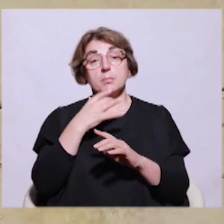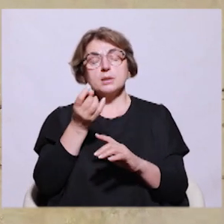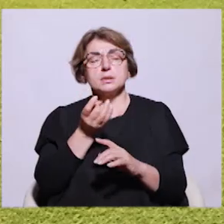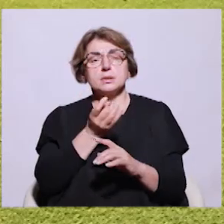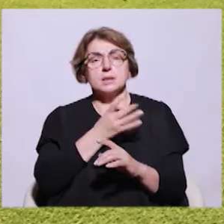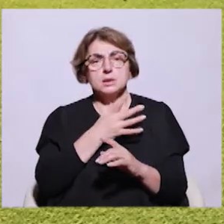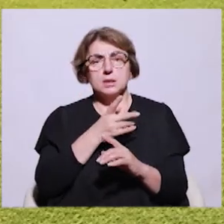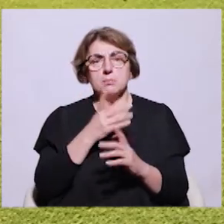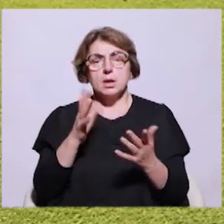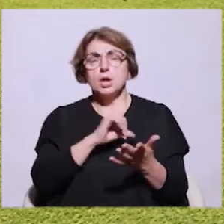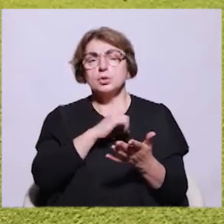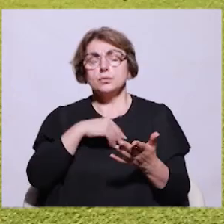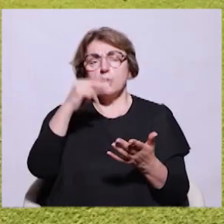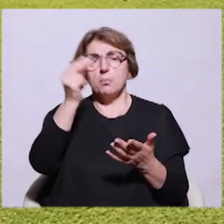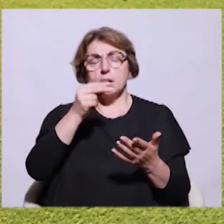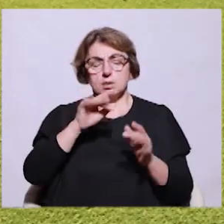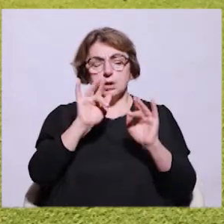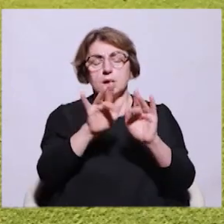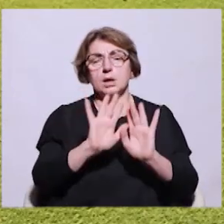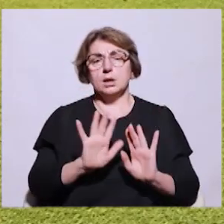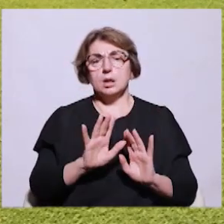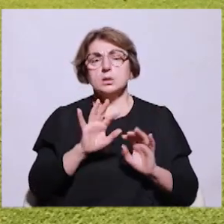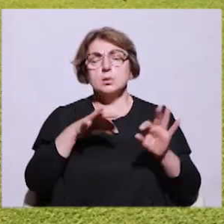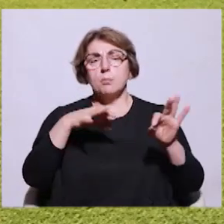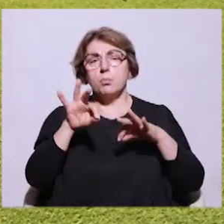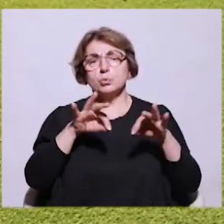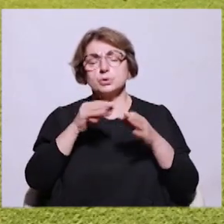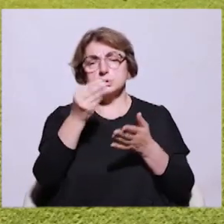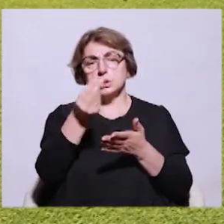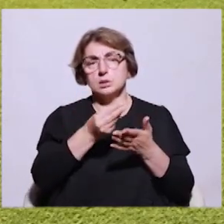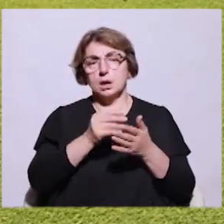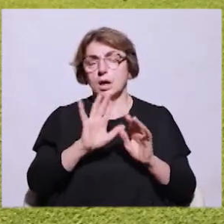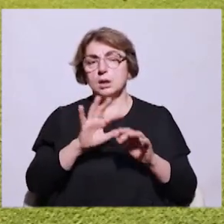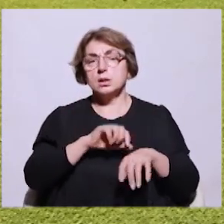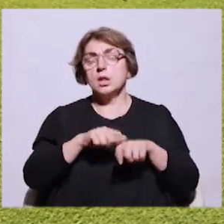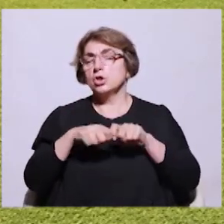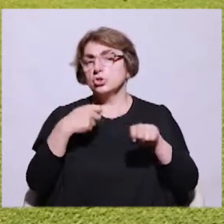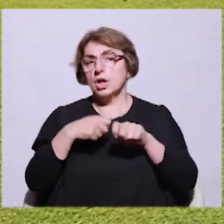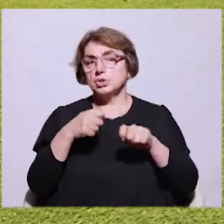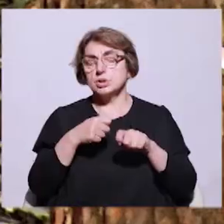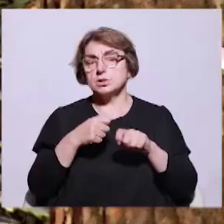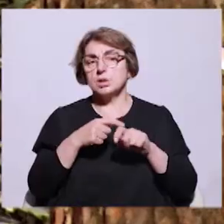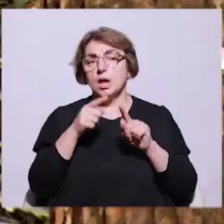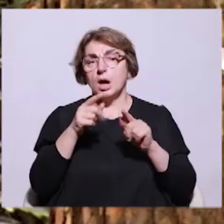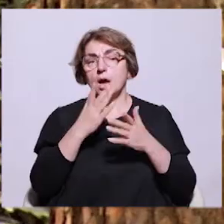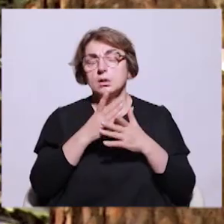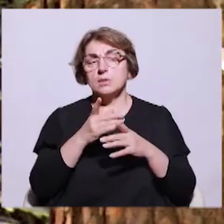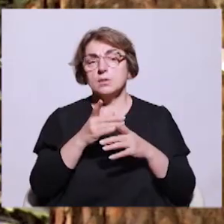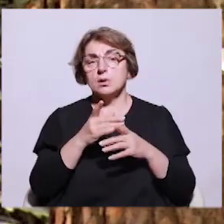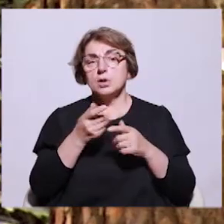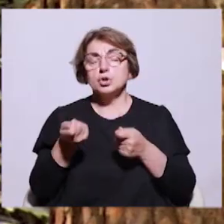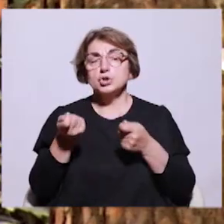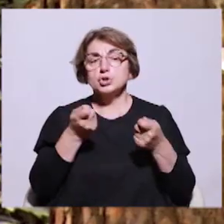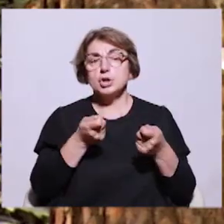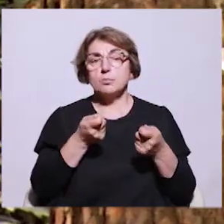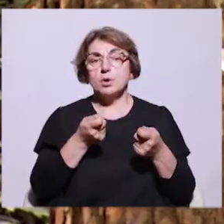თეთრი, თითქოს მხატვარს ხელიც არ უხლია. ის ქაღალდზეა დახატული და არატილოზე. და აი აქ მას